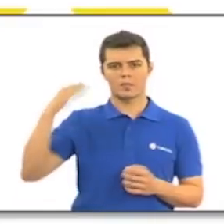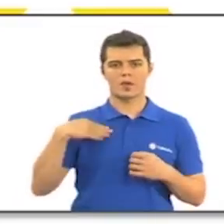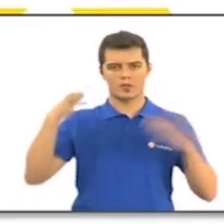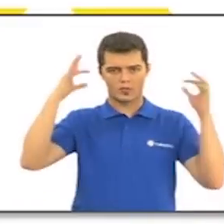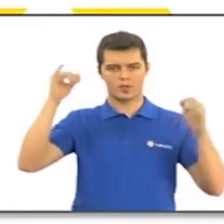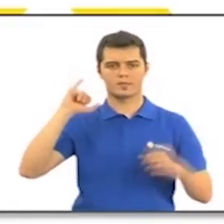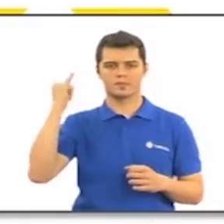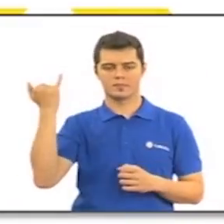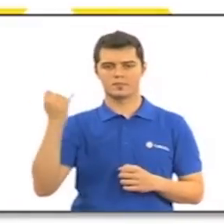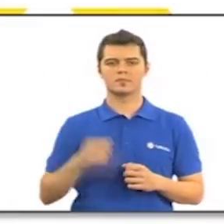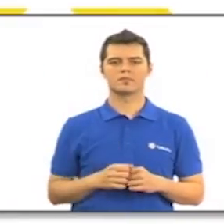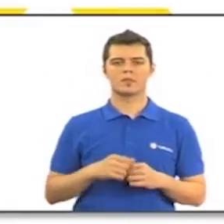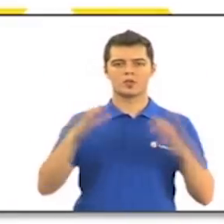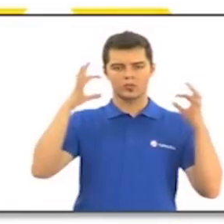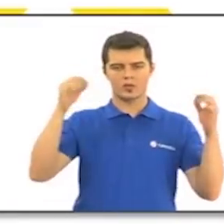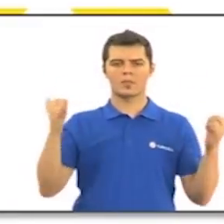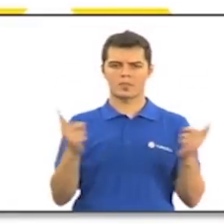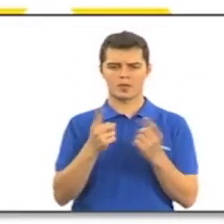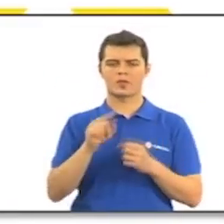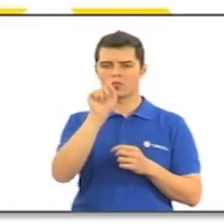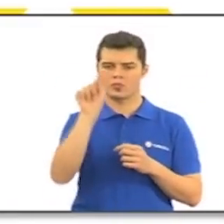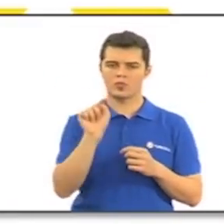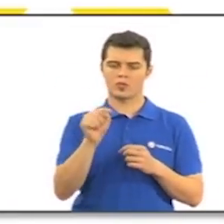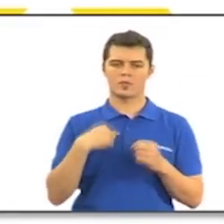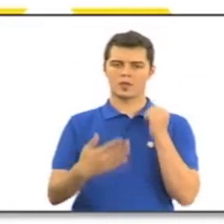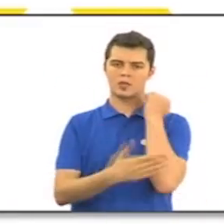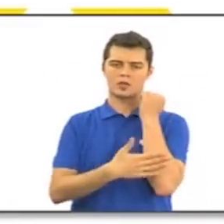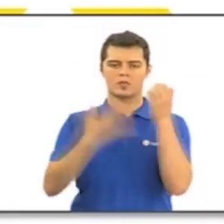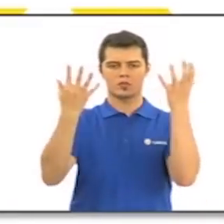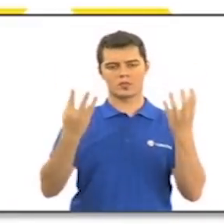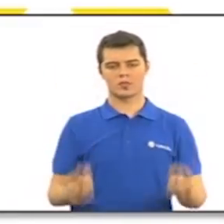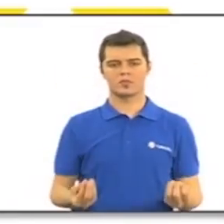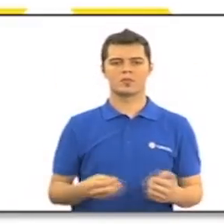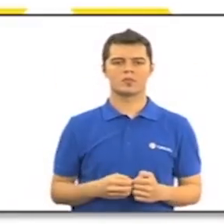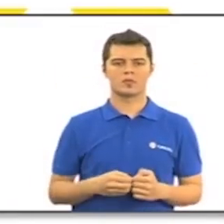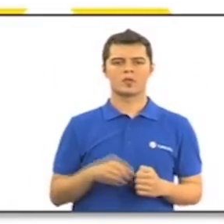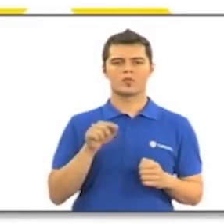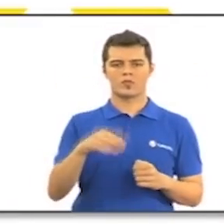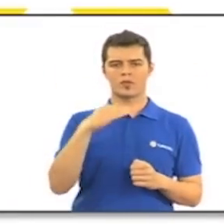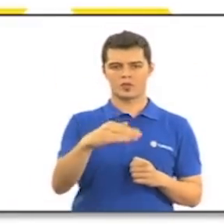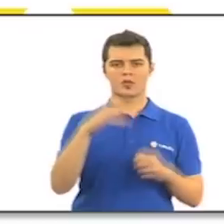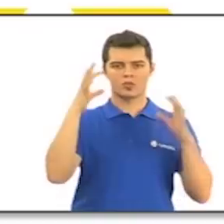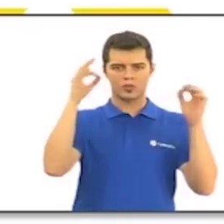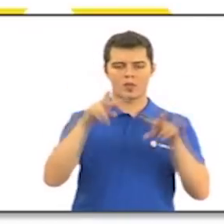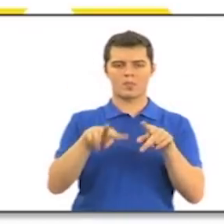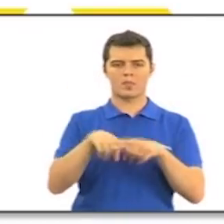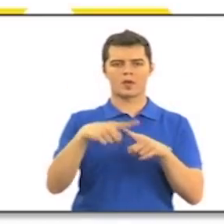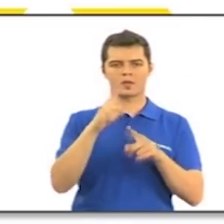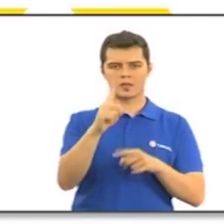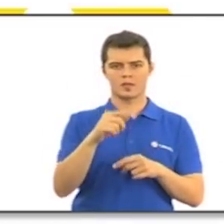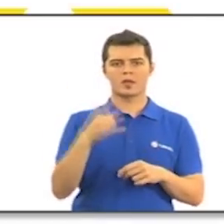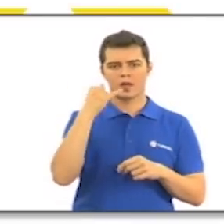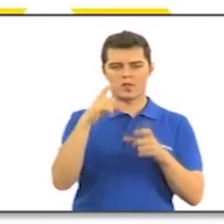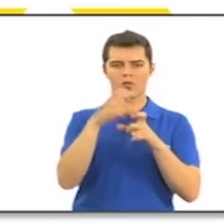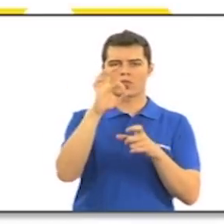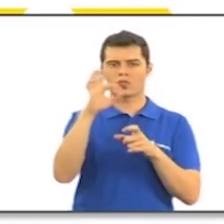Merhaba, ben Turkcell Teknoloji Danışmanınızım. Turkcell ve teknoloji ile ilgili ihtiyacınız olabilecek her konuda yanınızdayım. Bu videoda Turkcell